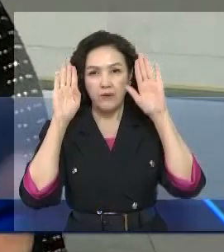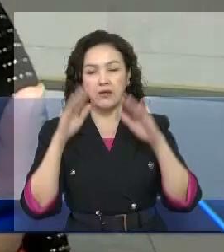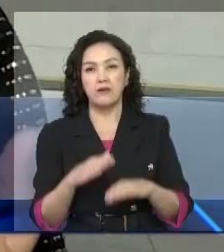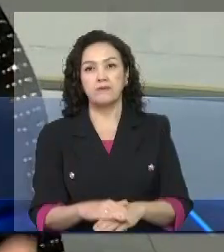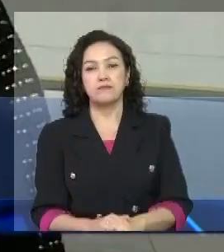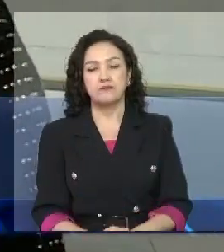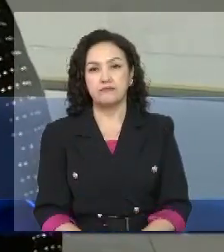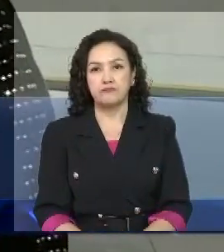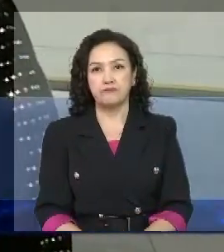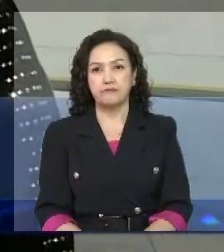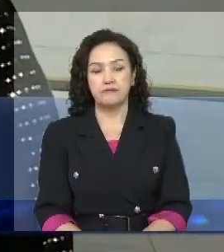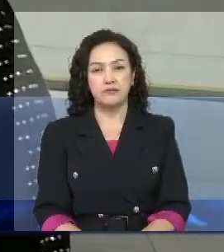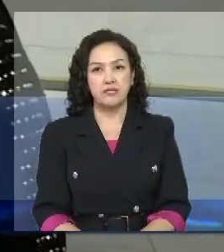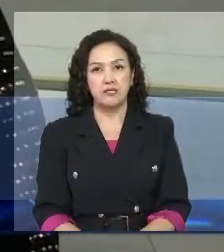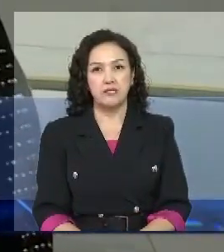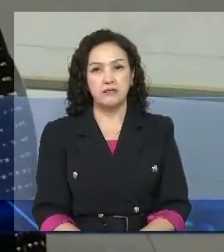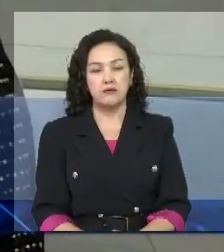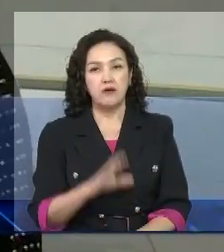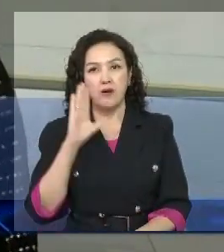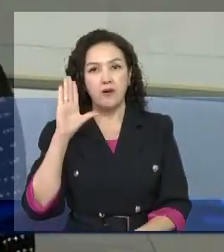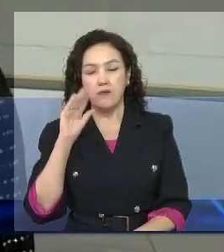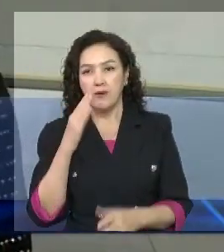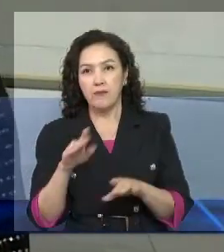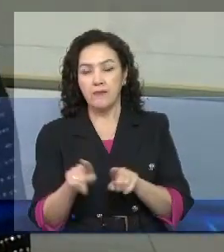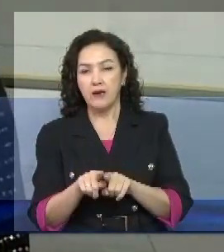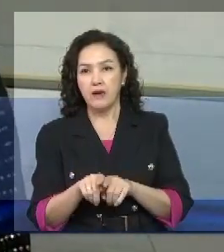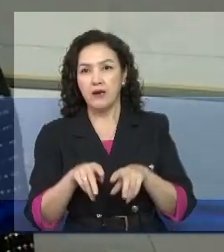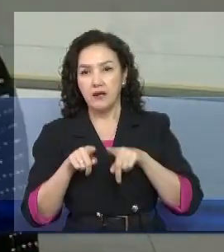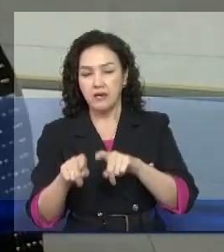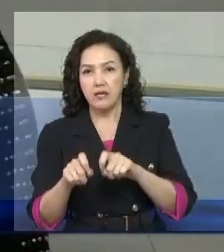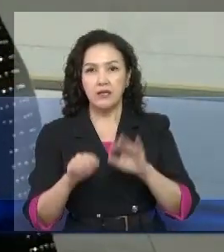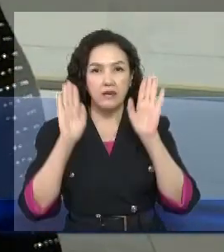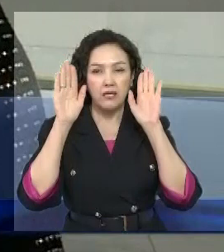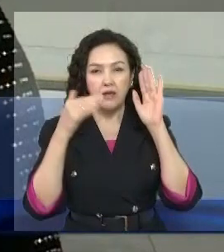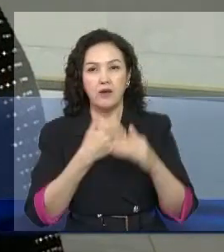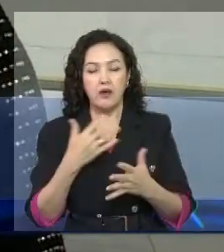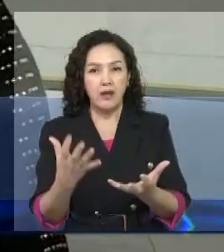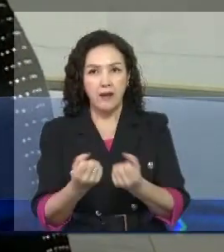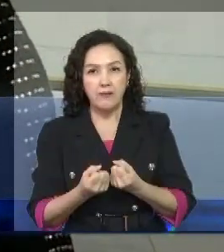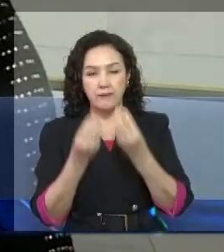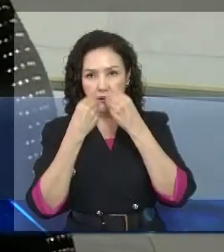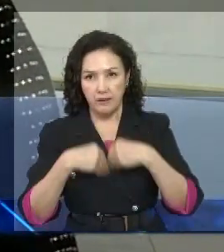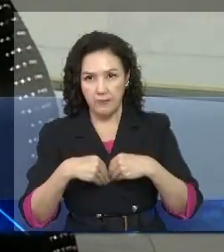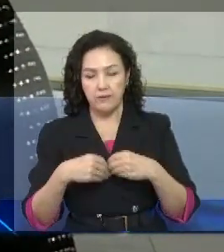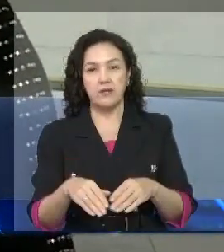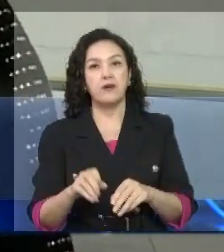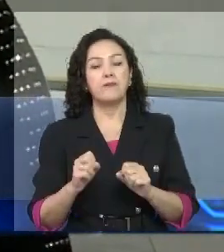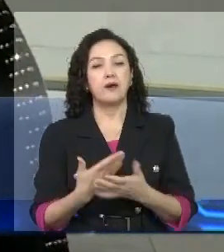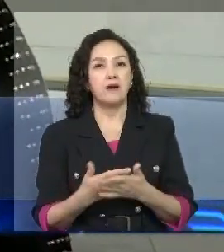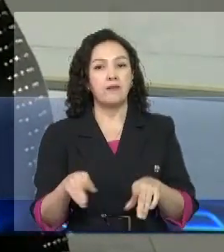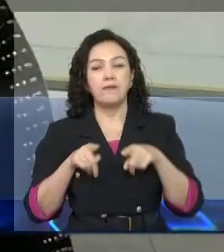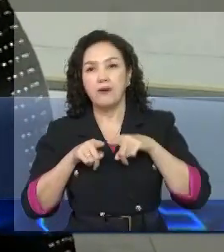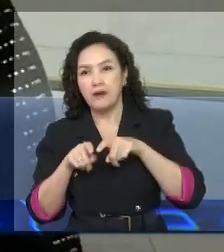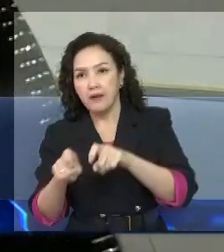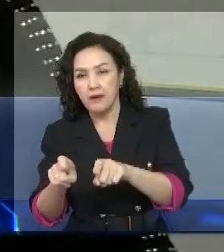козленка, жемяк. Если вы слышите крики, это волк гоняет зайца, он хочет его поймать и съесть. И вот, вот эта погоня,